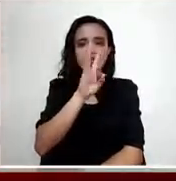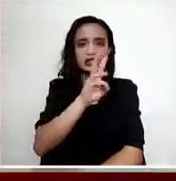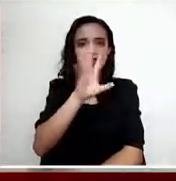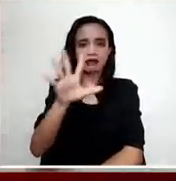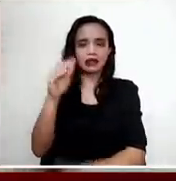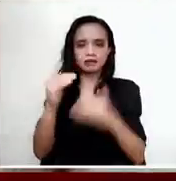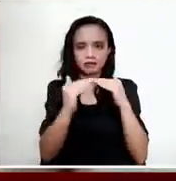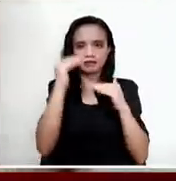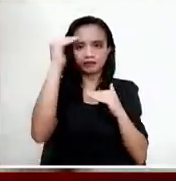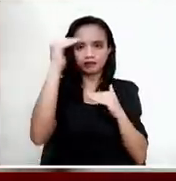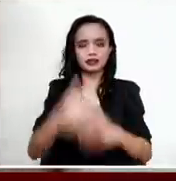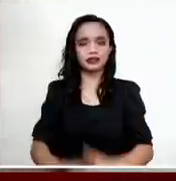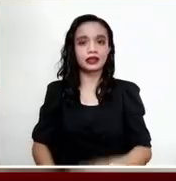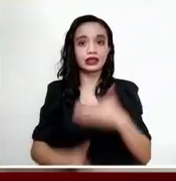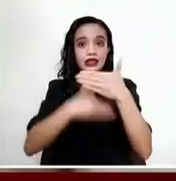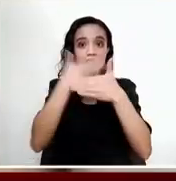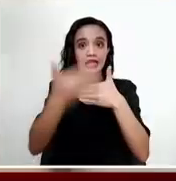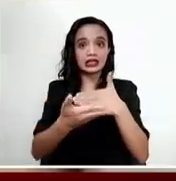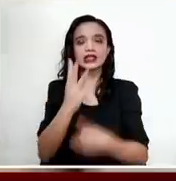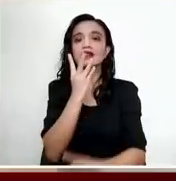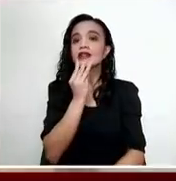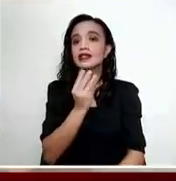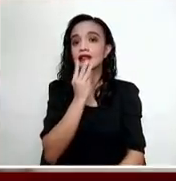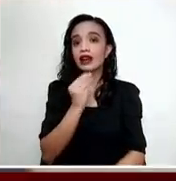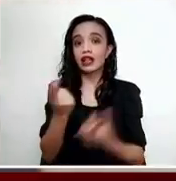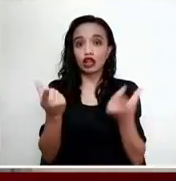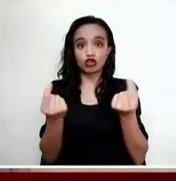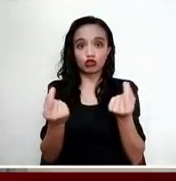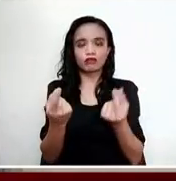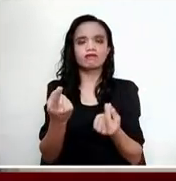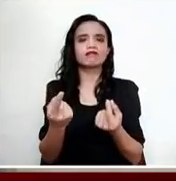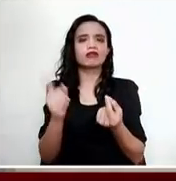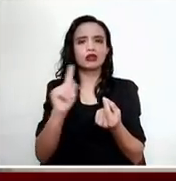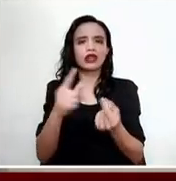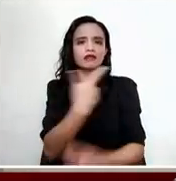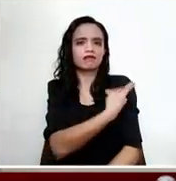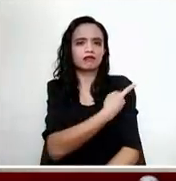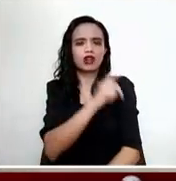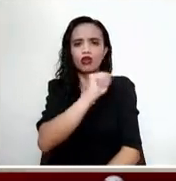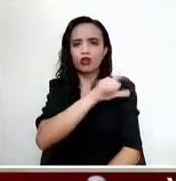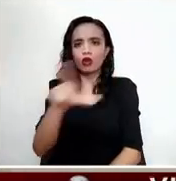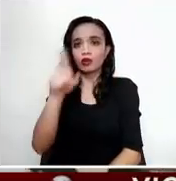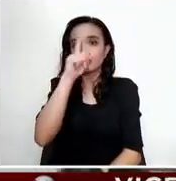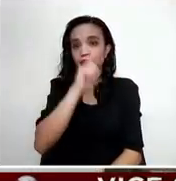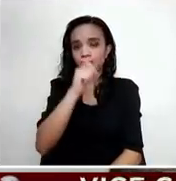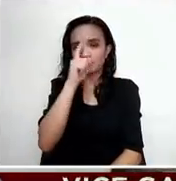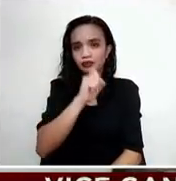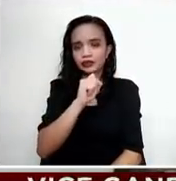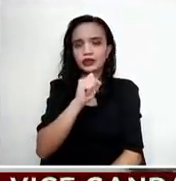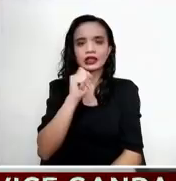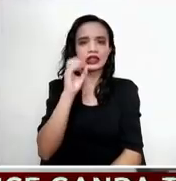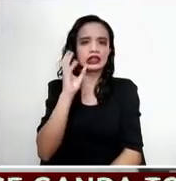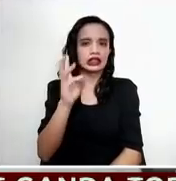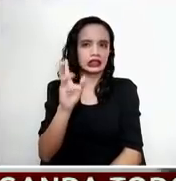Sa Israel, isasama sa vaccination program ang lahat ng nasa edad higit 16 anyos.